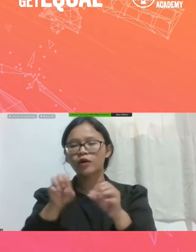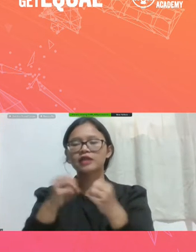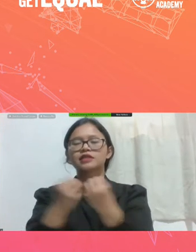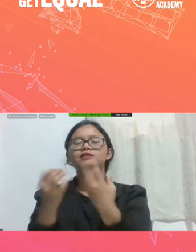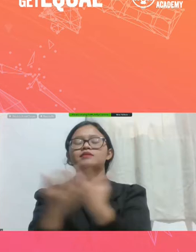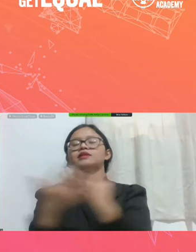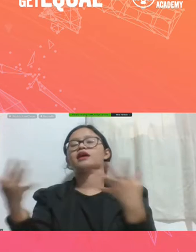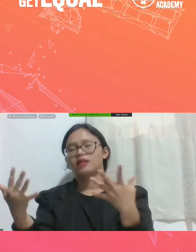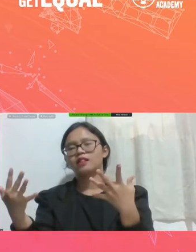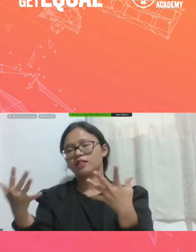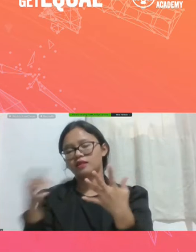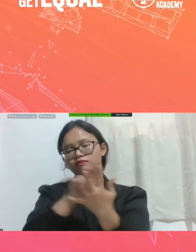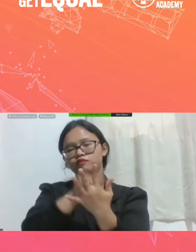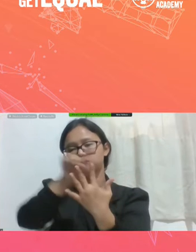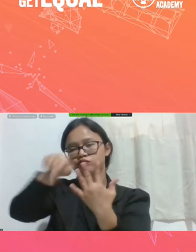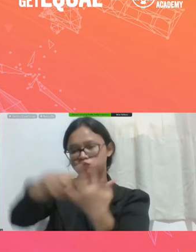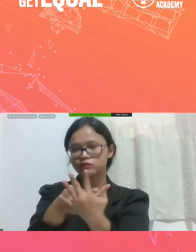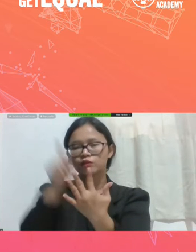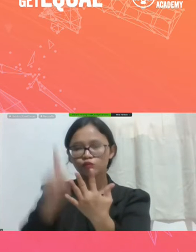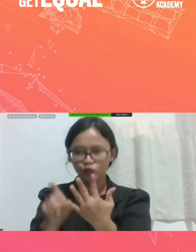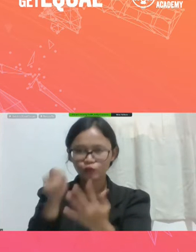atau aktivis. Lanjut lagi,